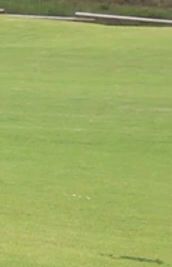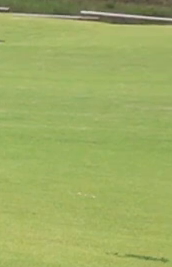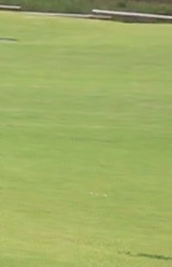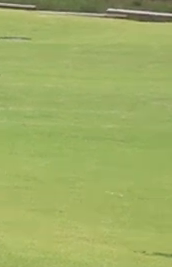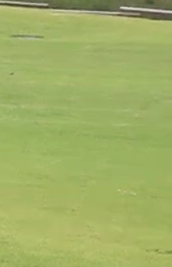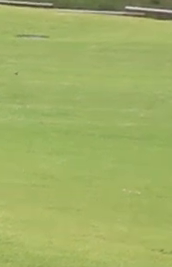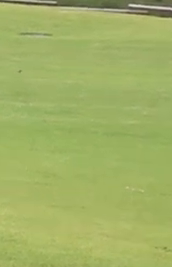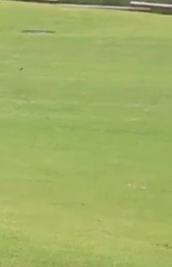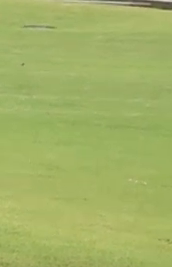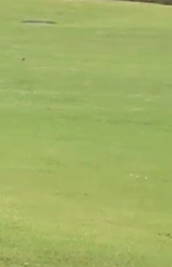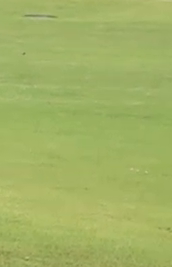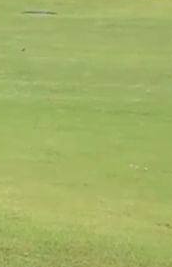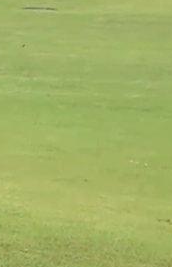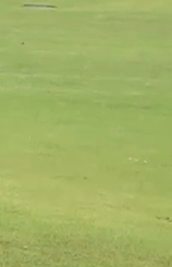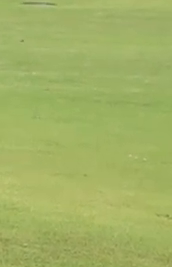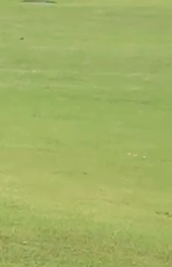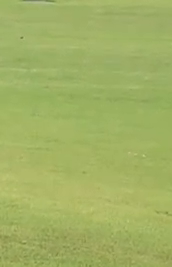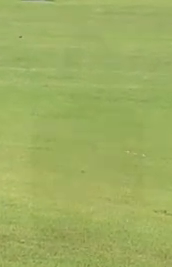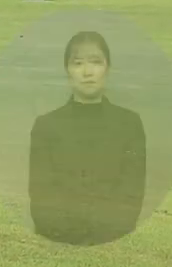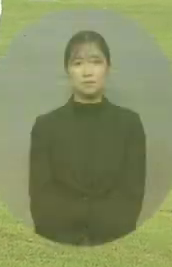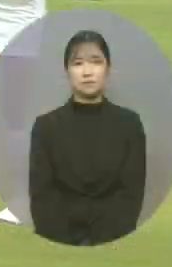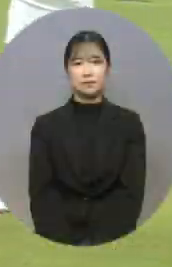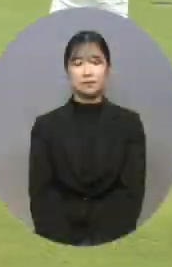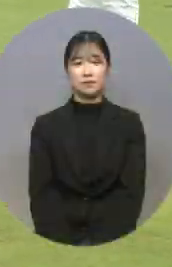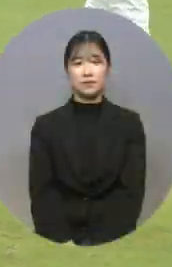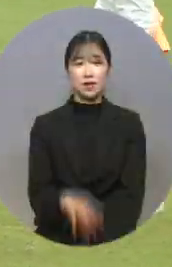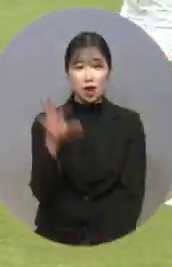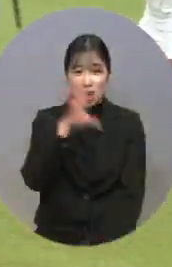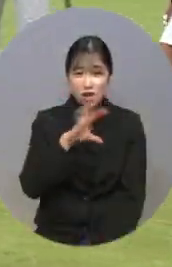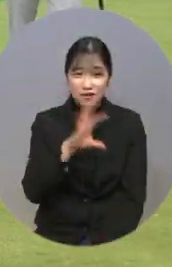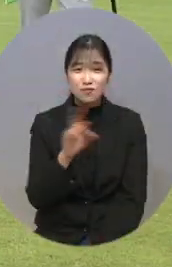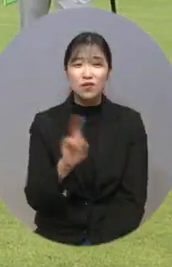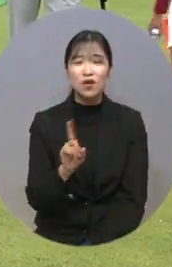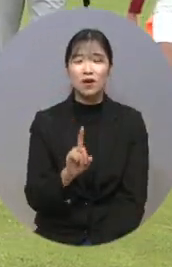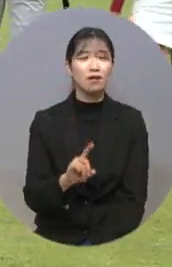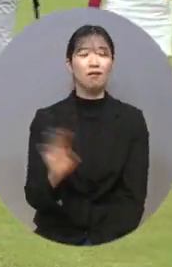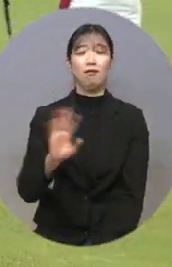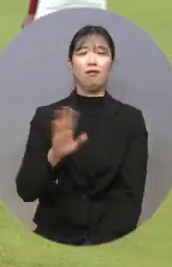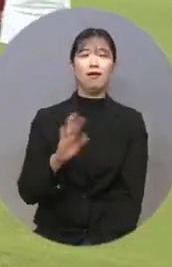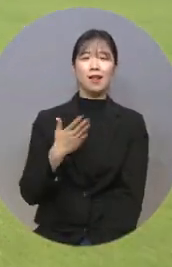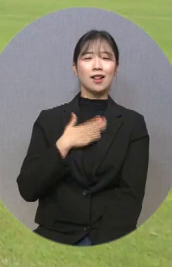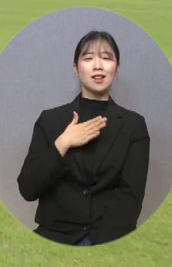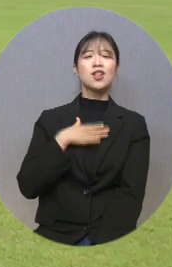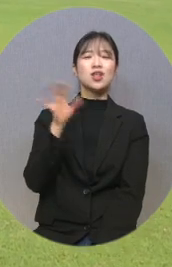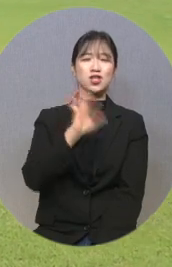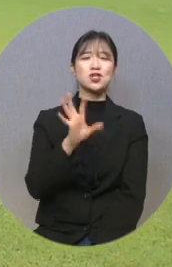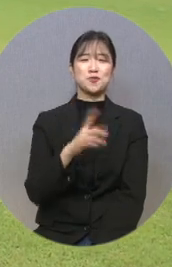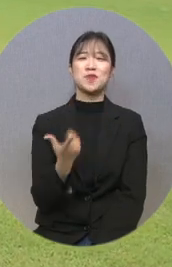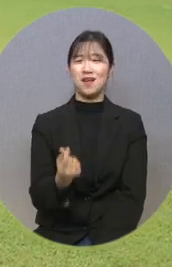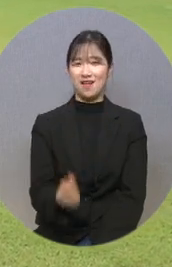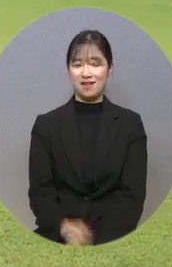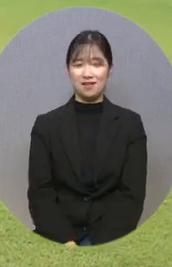뭐였던 거야? 연습 스윙 아니다 양. 칠 의도가 없었다 양.